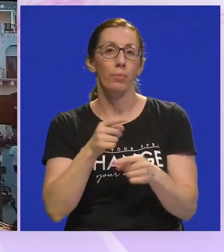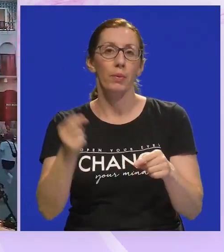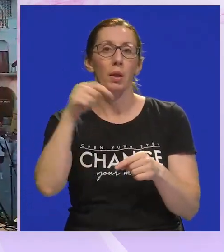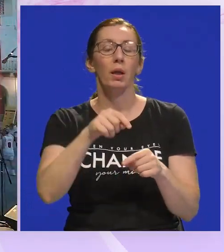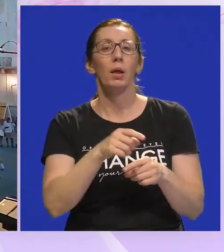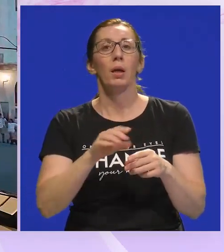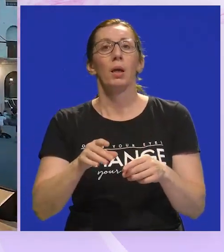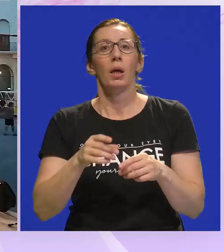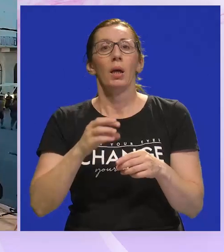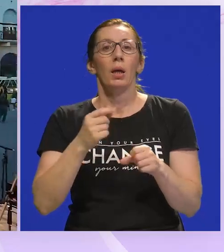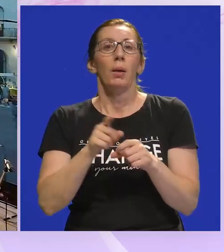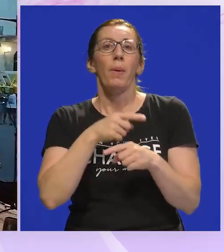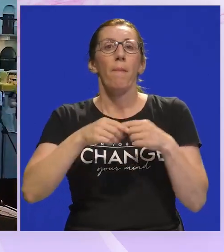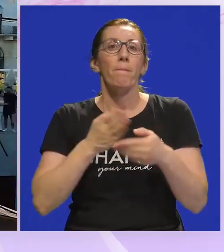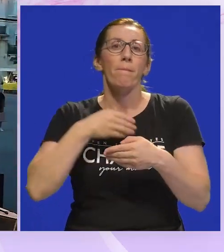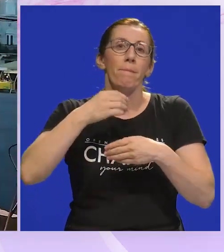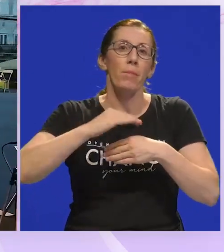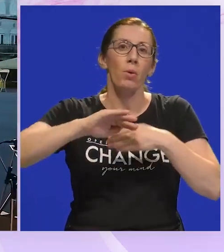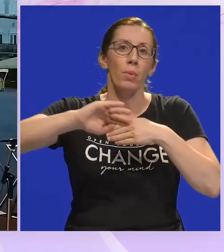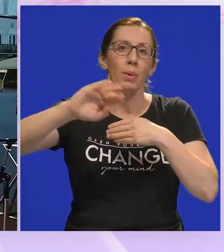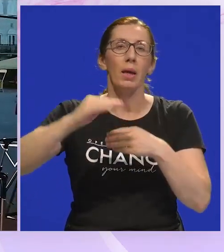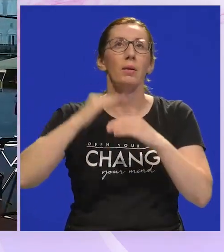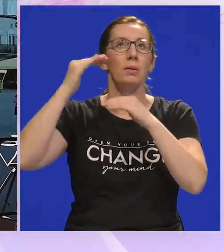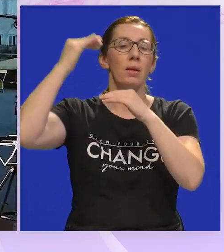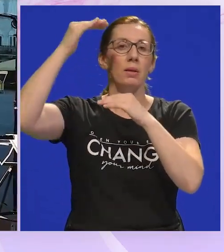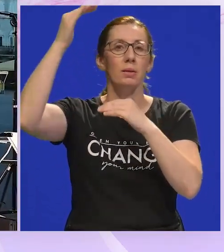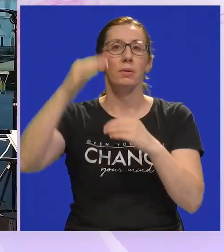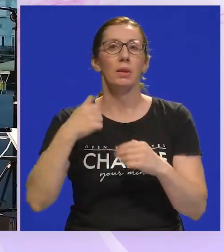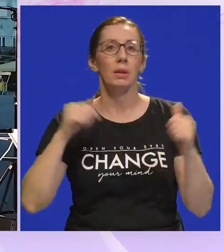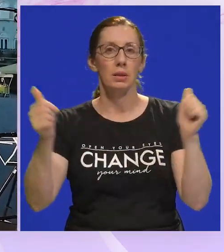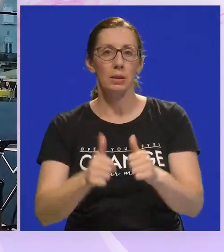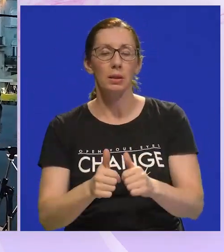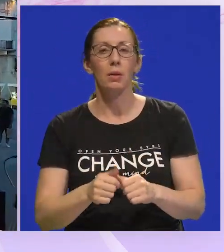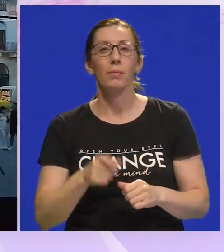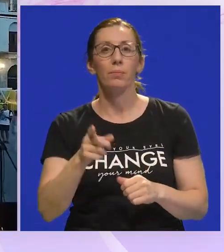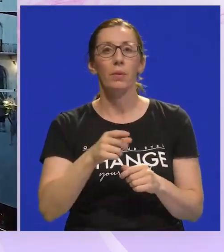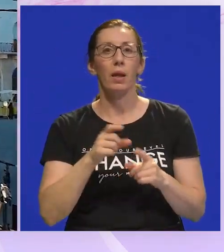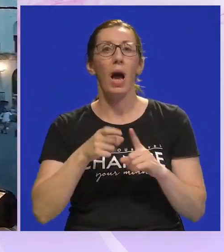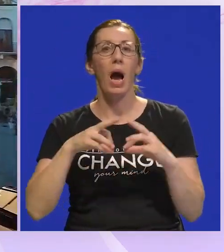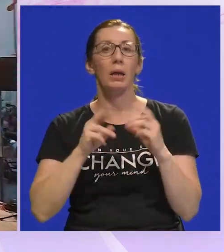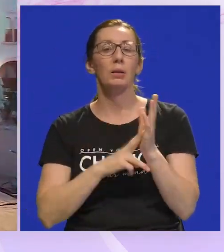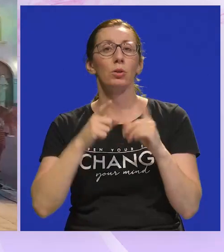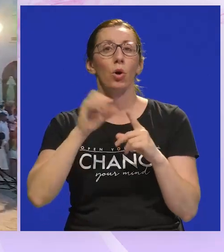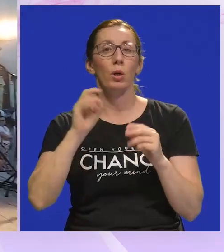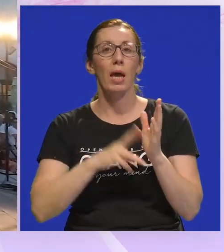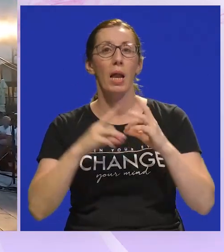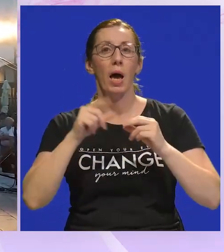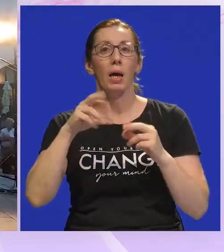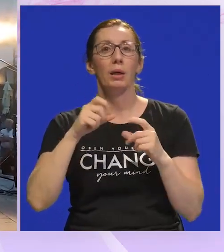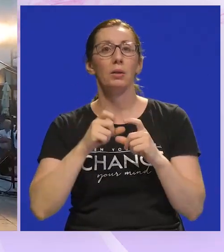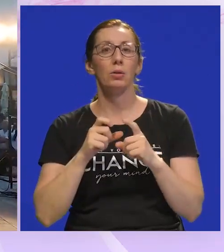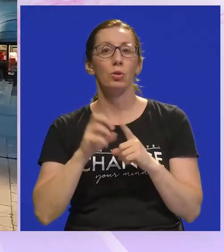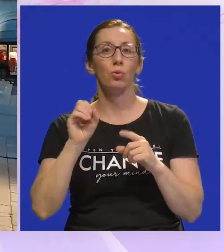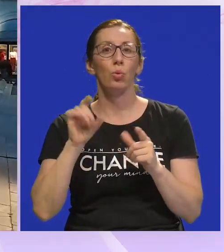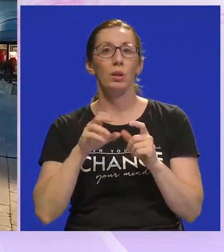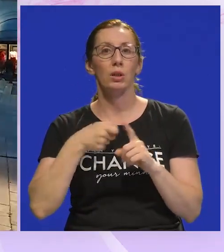izraz. Nastupili su s repertoarom koji promiče istarsku ljestvicu i glazbu našeg podneblja, a vodi ih Antonela